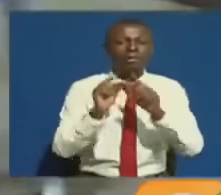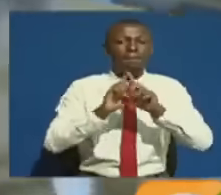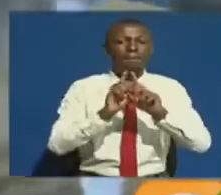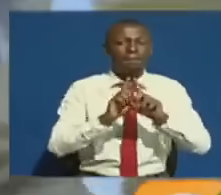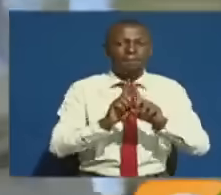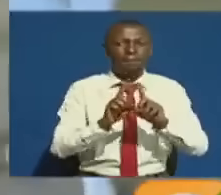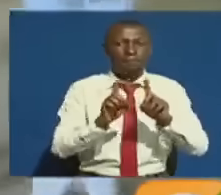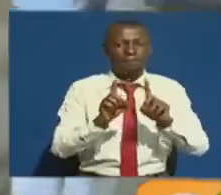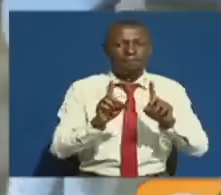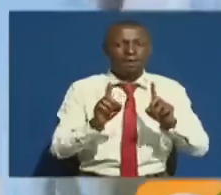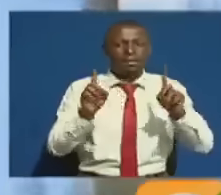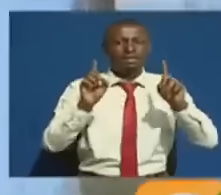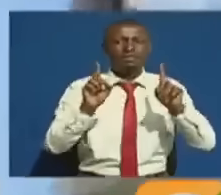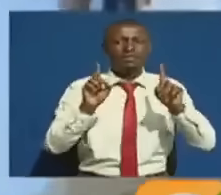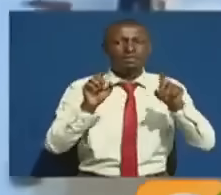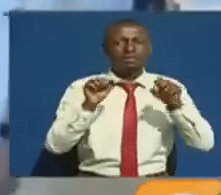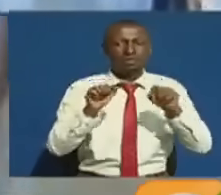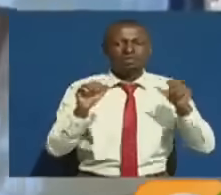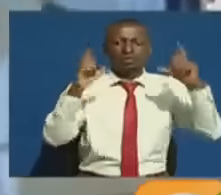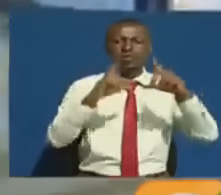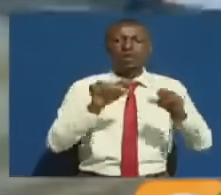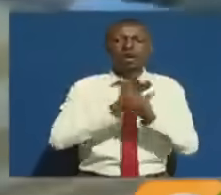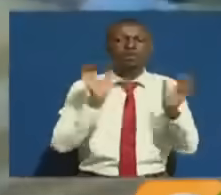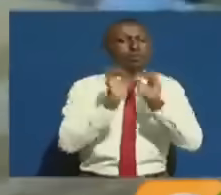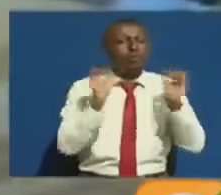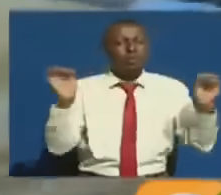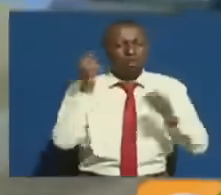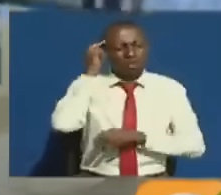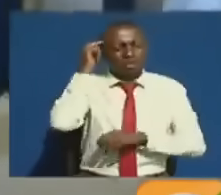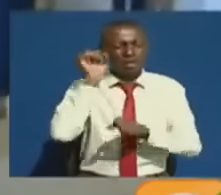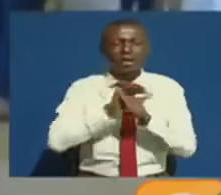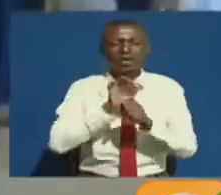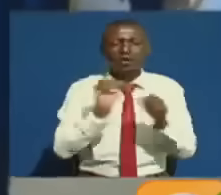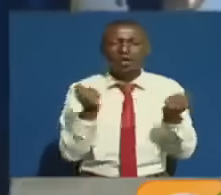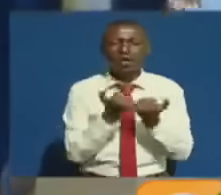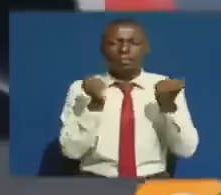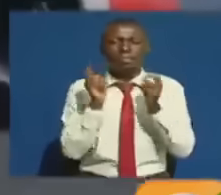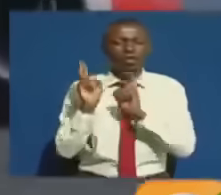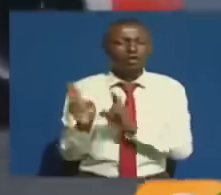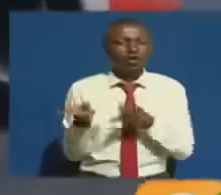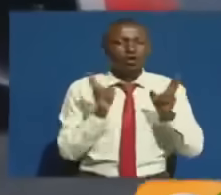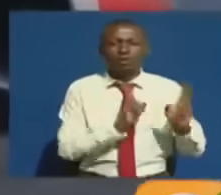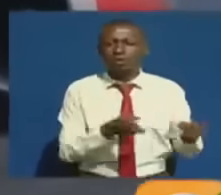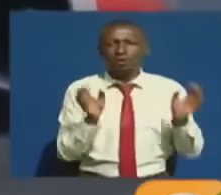kuwa mtu mwenye mawazo na uchache wa maneno, jambo ambalo si kawaida yake.